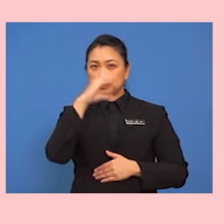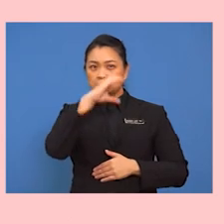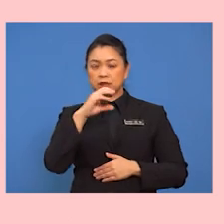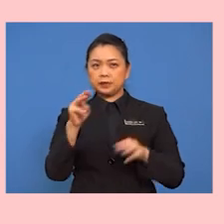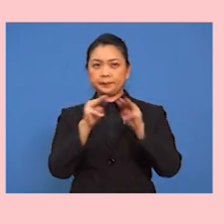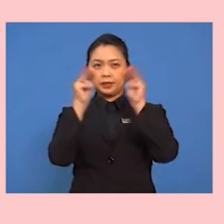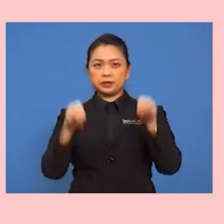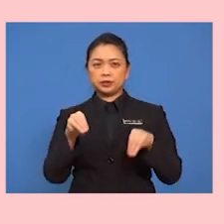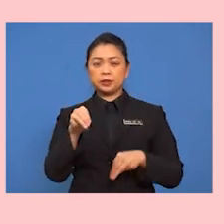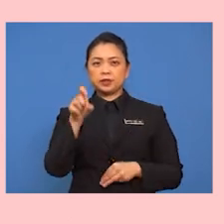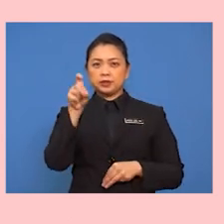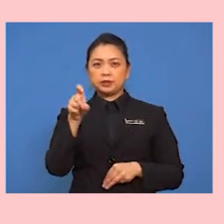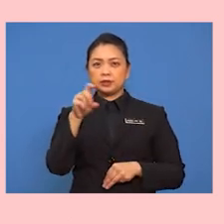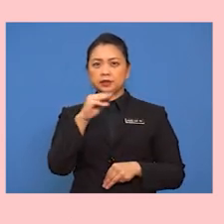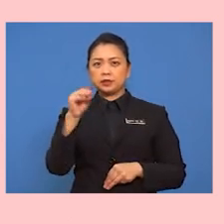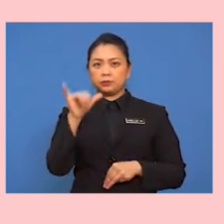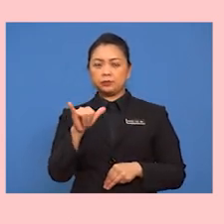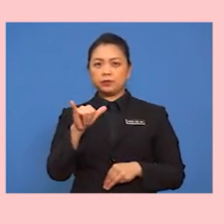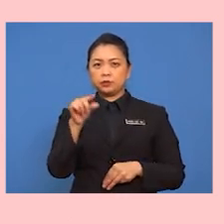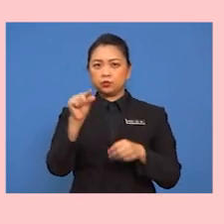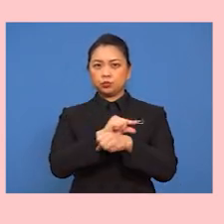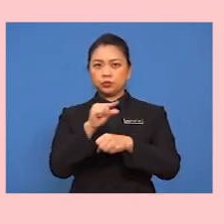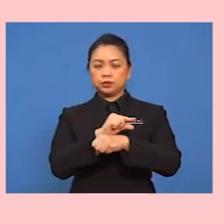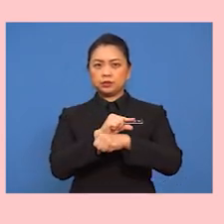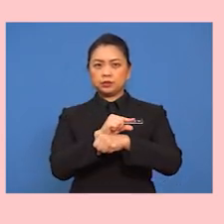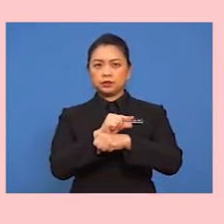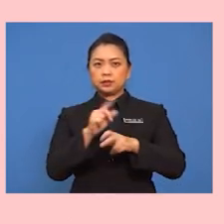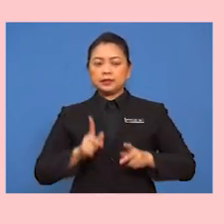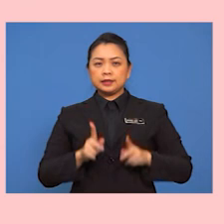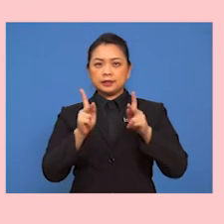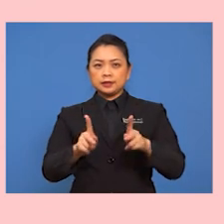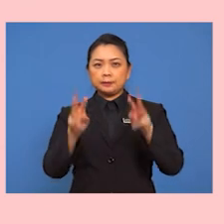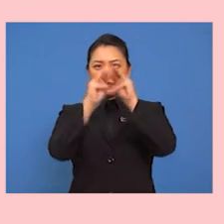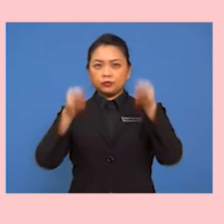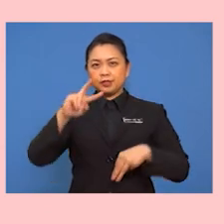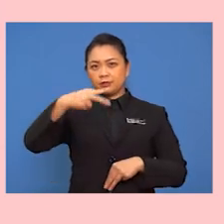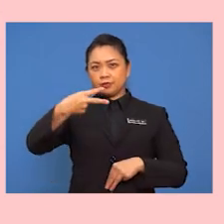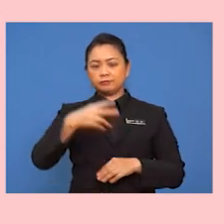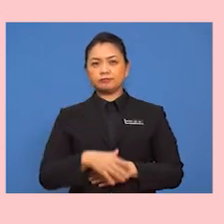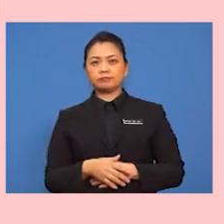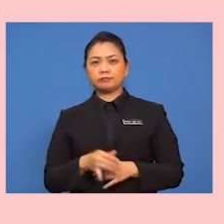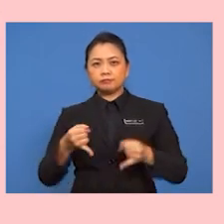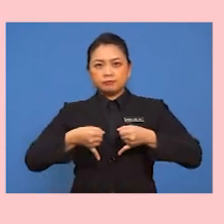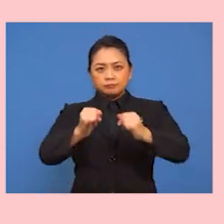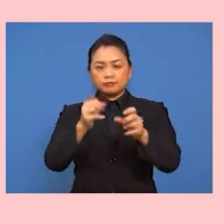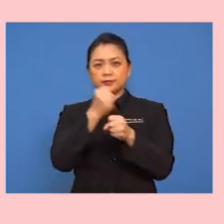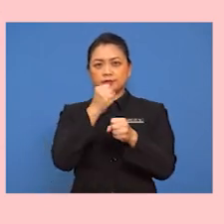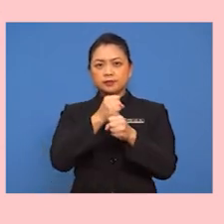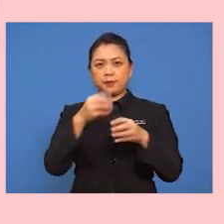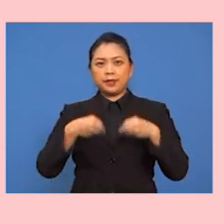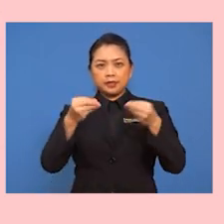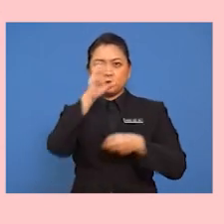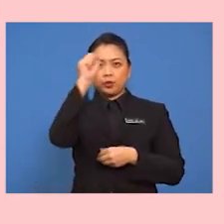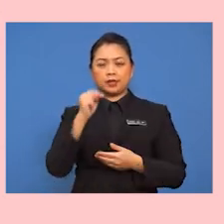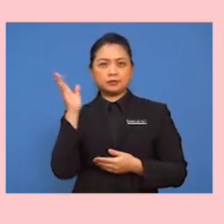nilai X dan nilai Y menggunakan kaedah matriks songsang. Jalan kerja bagi soalan